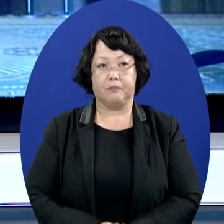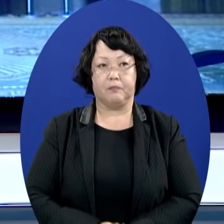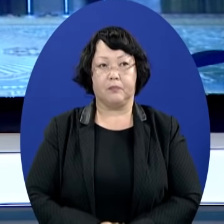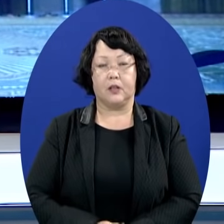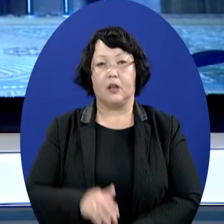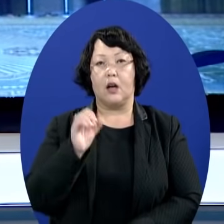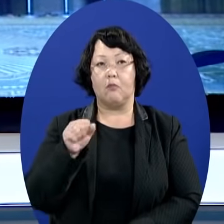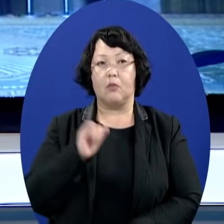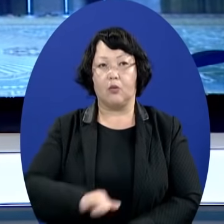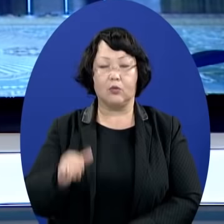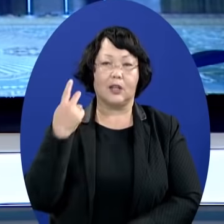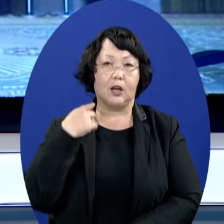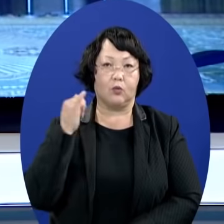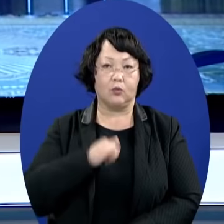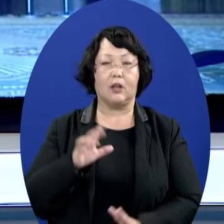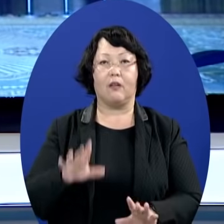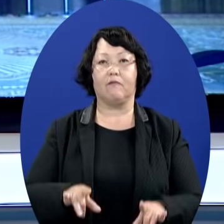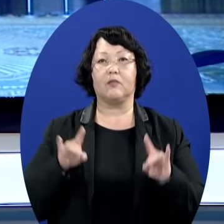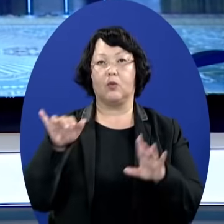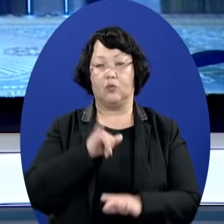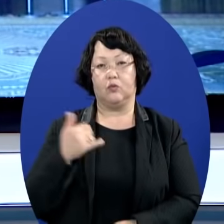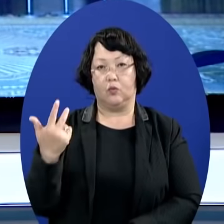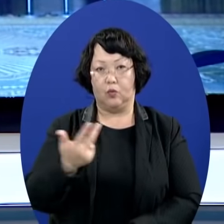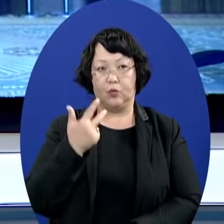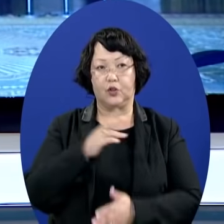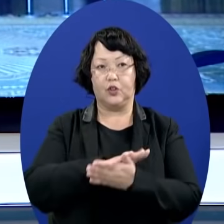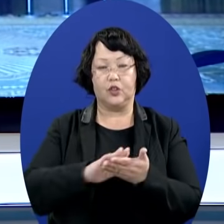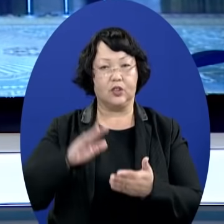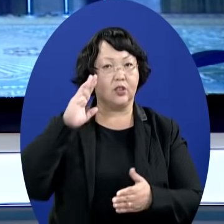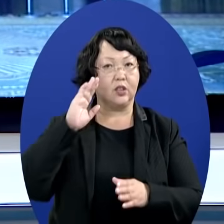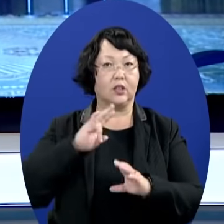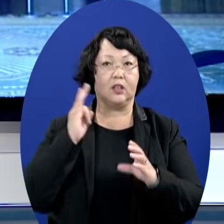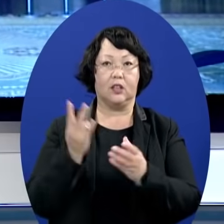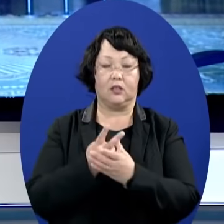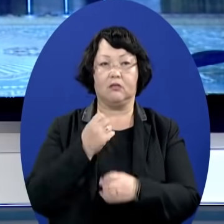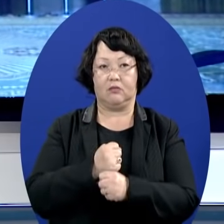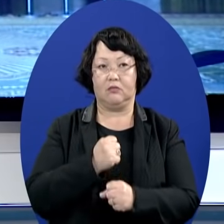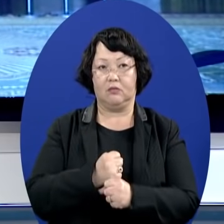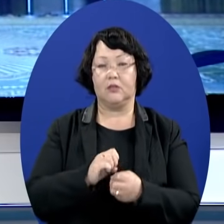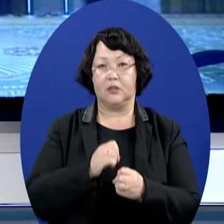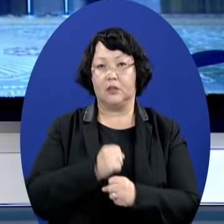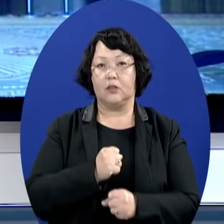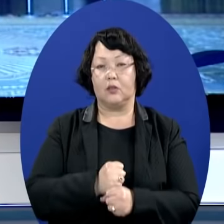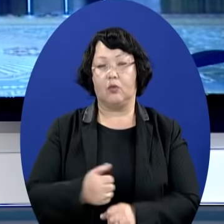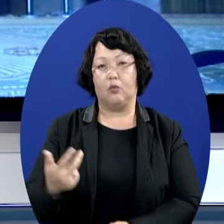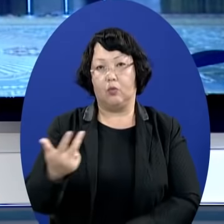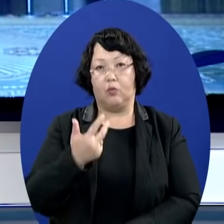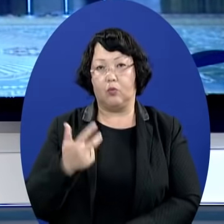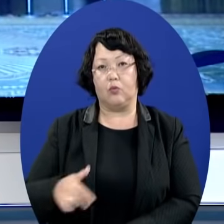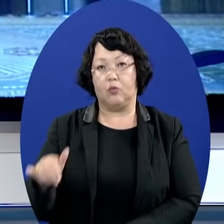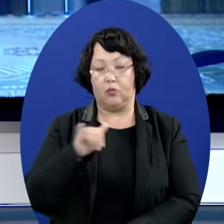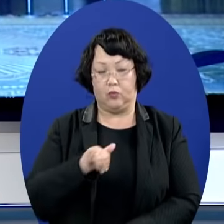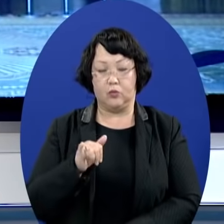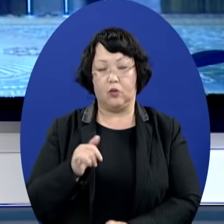За Америкийн нэгдсэн улс, Их Британи, Австрали улсууд цэргийн шинэ нэвсэл байгуулсан өнгөрсөн 7 хоногт зарласан. Тэгвэл гурван улсын энэ нэвслээс